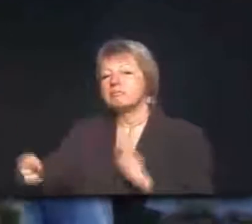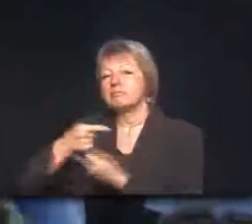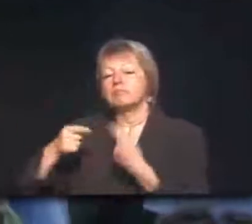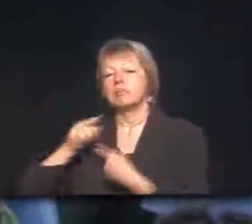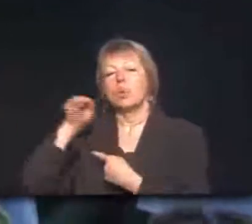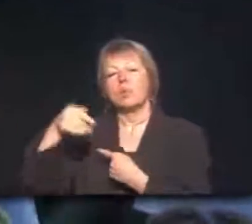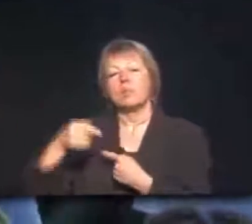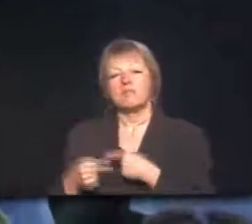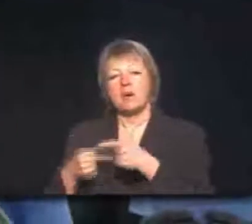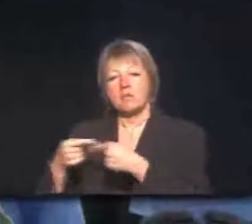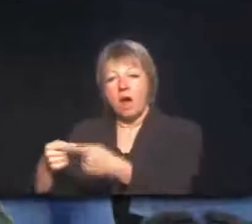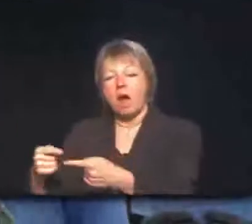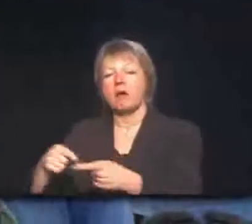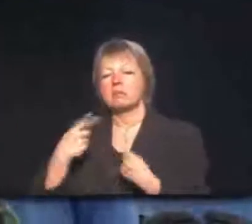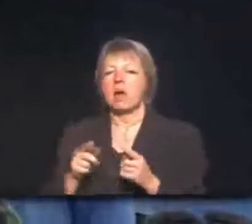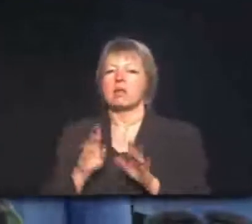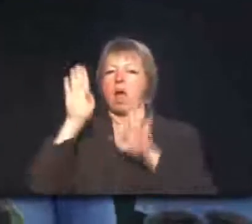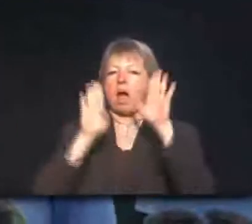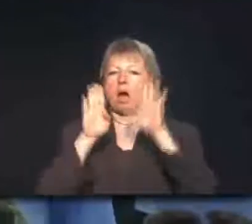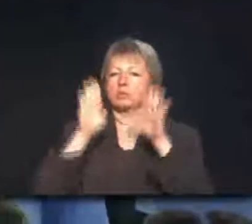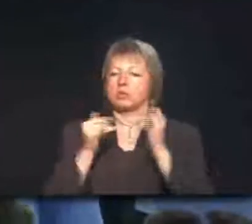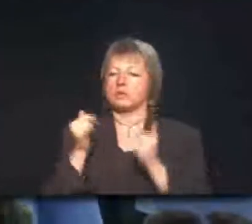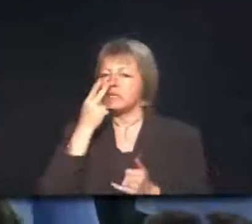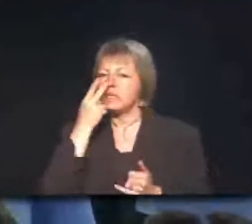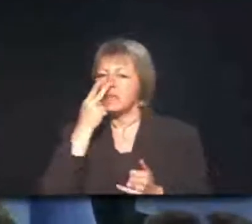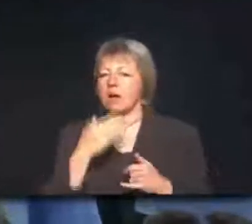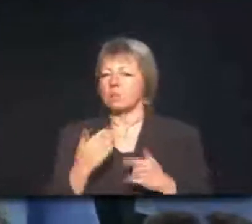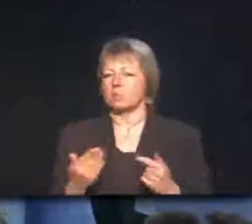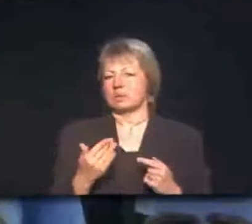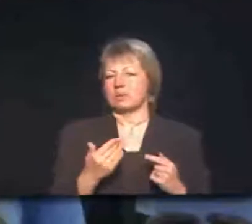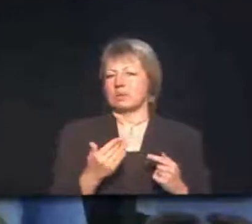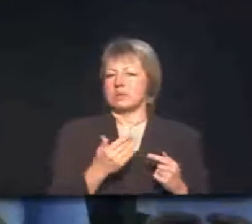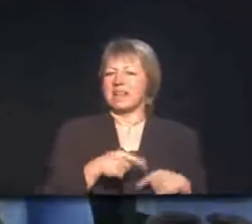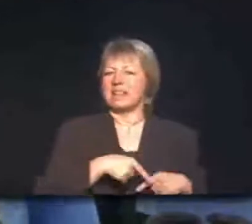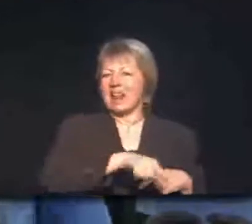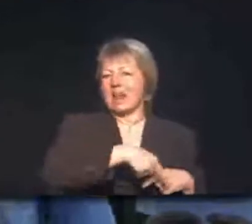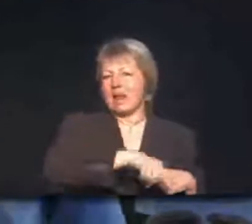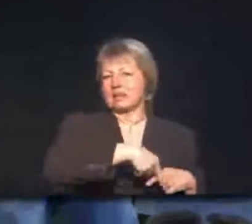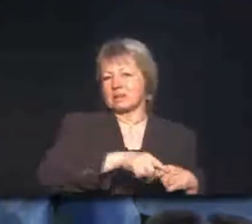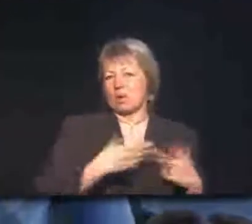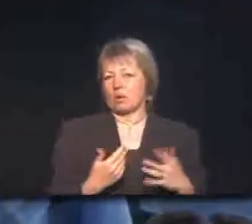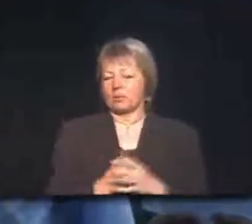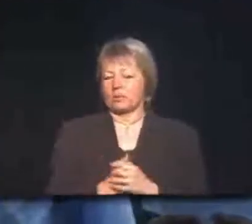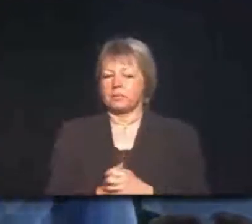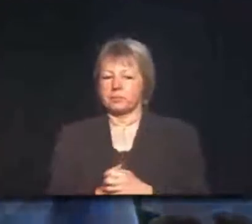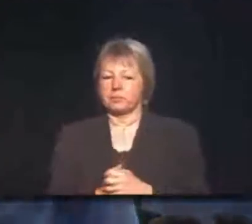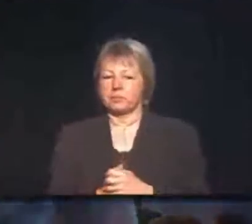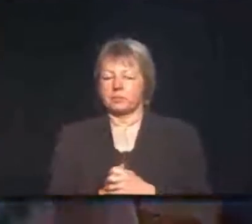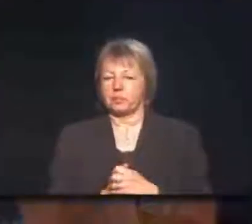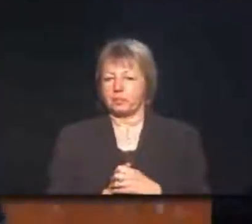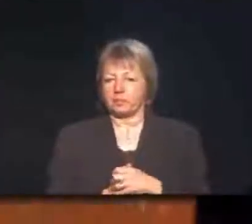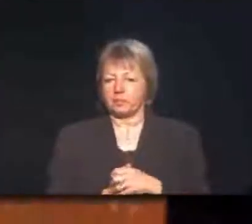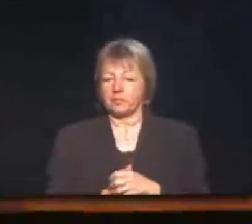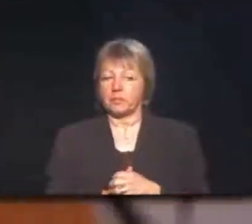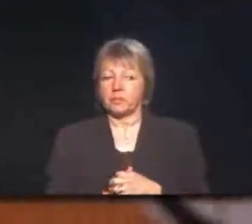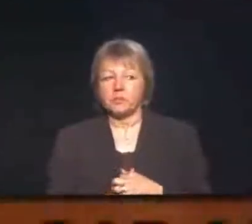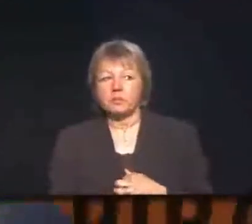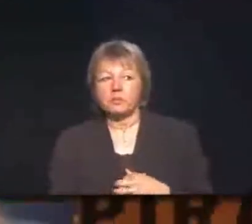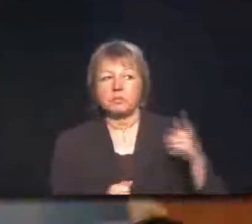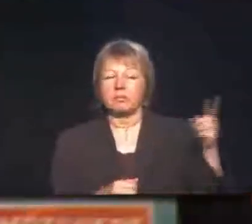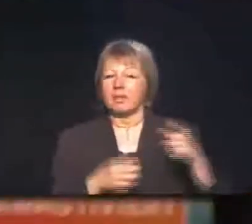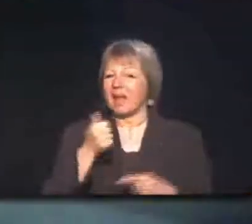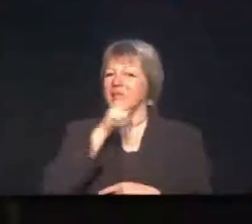abstimmen ob wir Delegationen wollen oder nicht die Frage klärt der Mann mit den lila Haaren mit